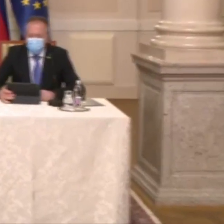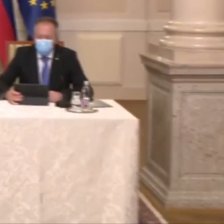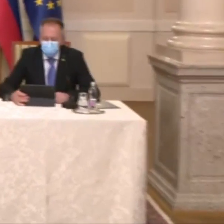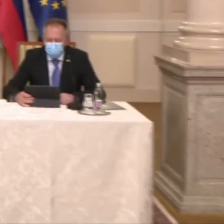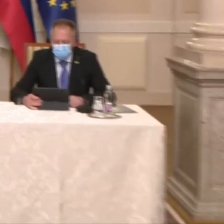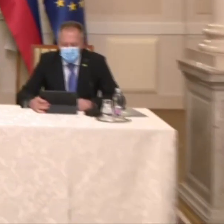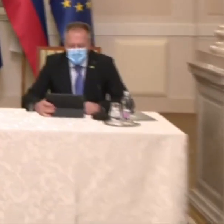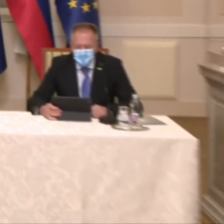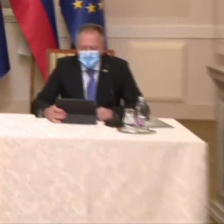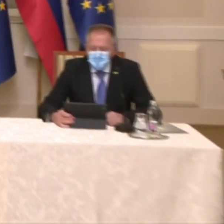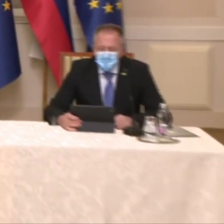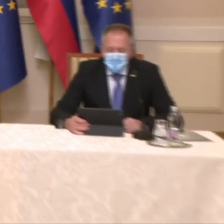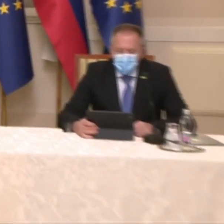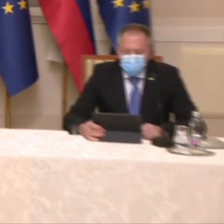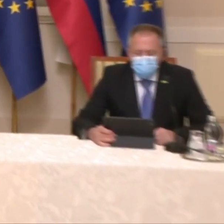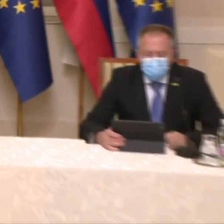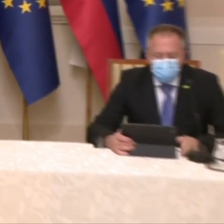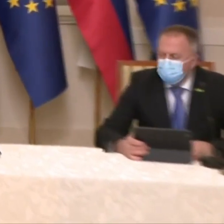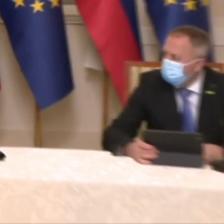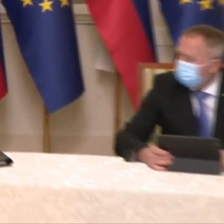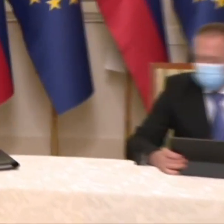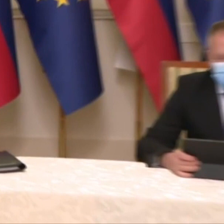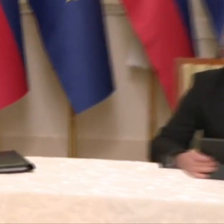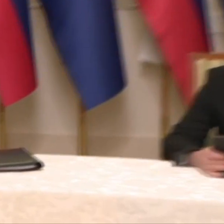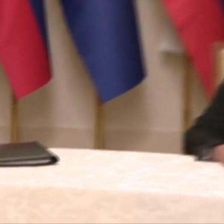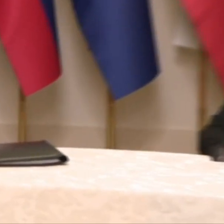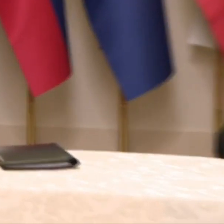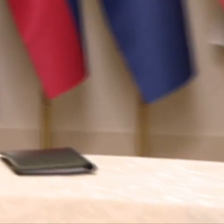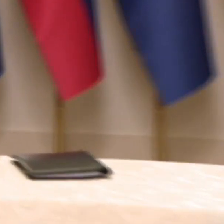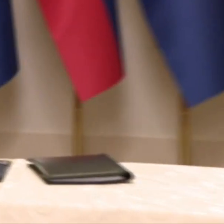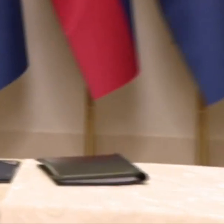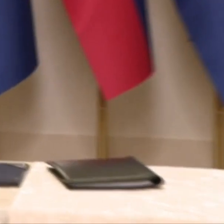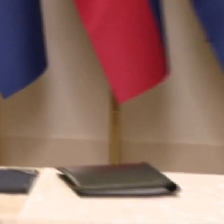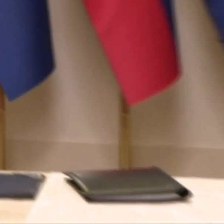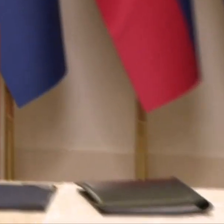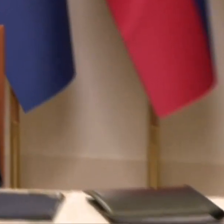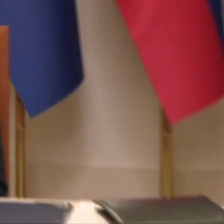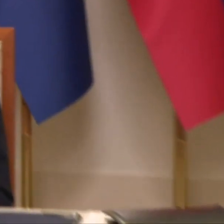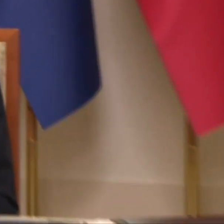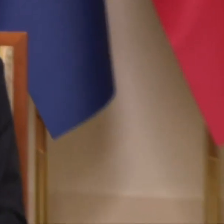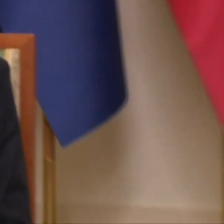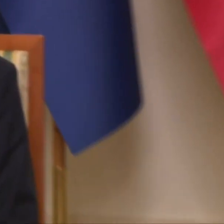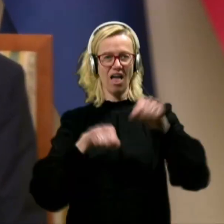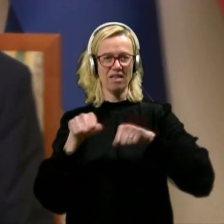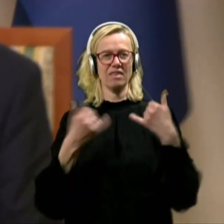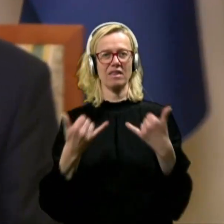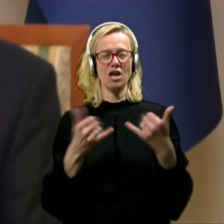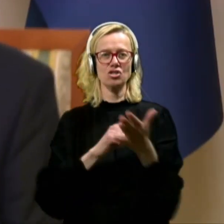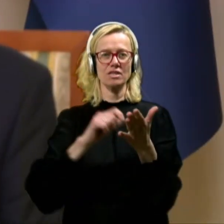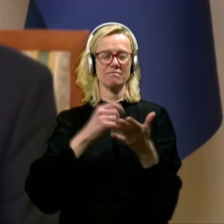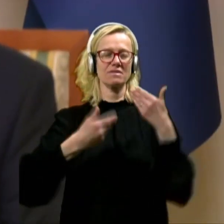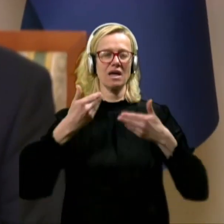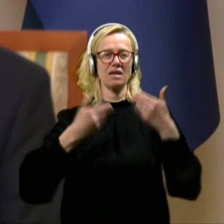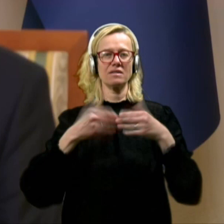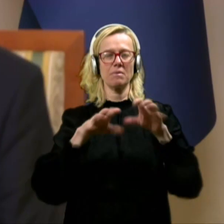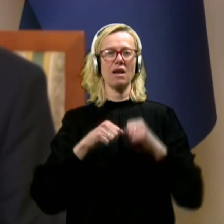Lepo zdrav, lep, dobro večer vsem skupaj. Vlada je na današnji seji med drugim sprejela tudi dva